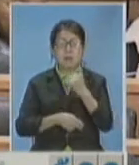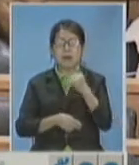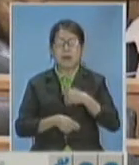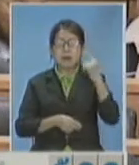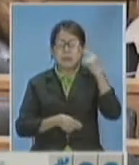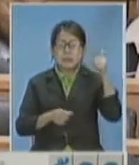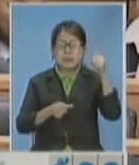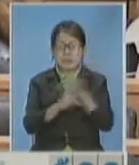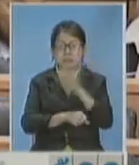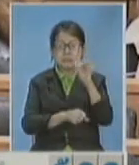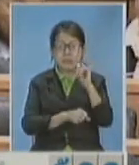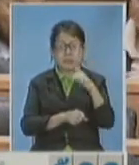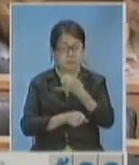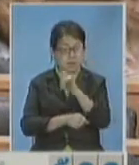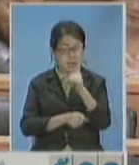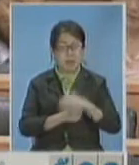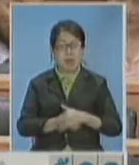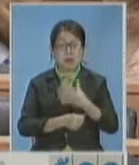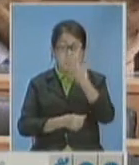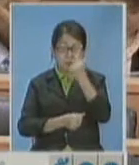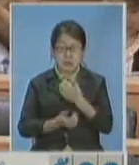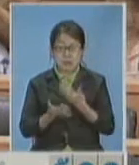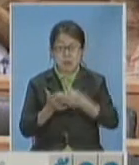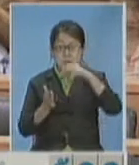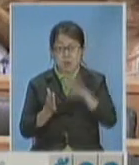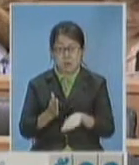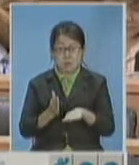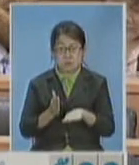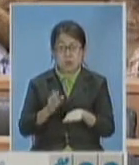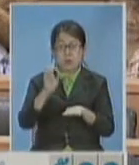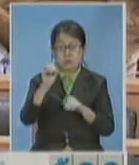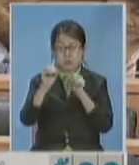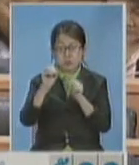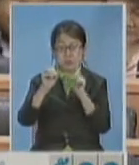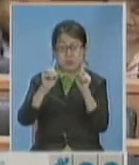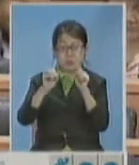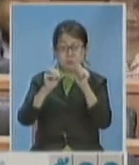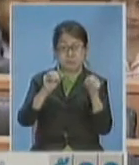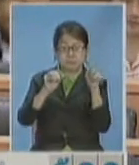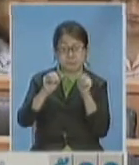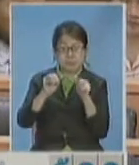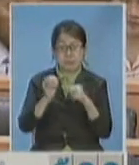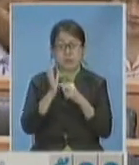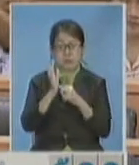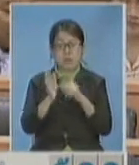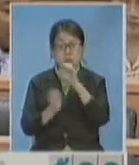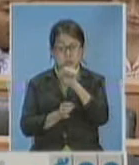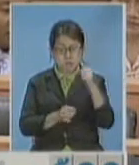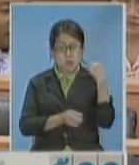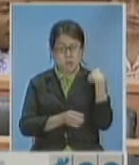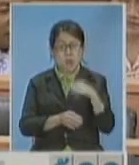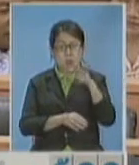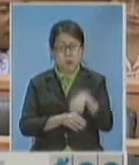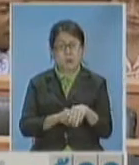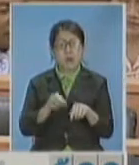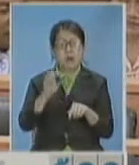อบเพราะว่าการปรับลดร้อยละ 0.1 ผมยกตัวอย่างนะครับสมาชิกบางท่านปรับลดละ 0.1 ปรับลดร้อย